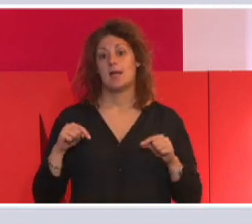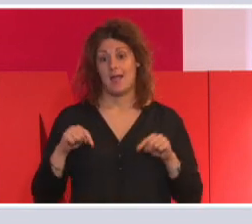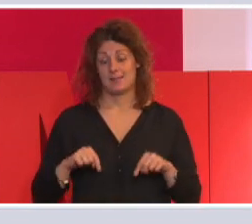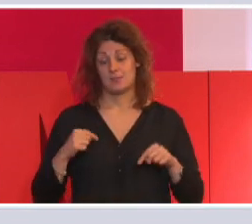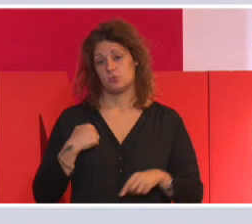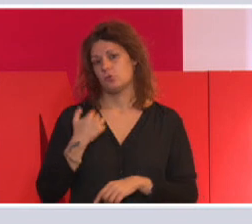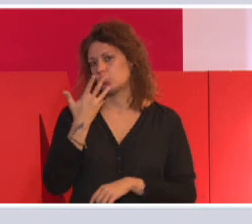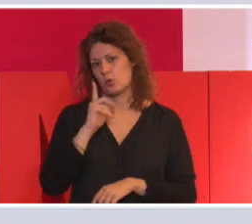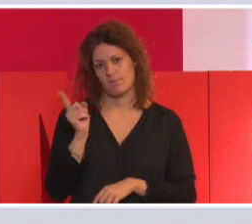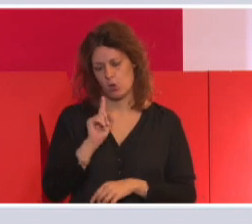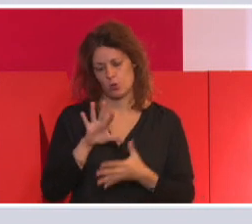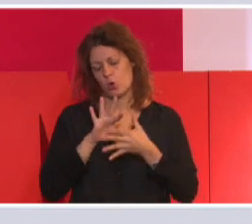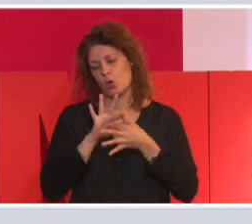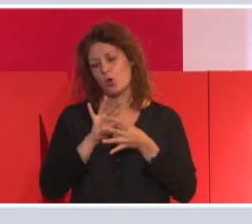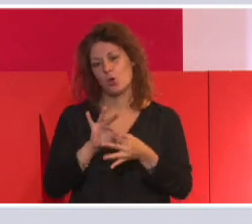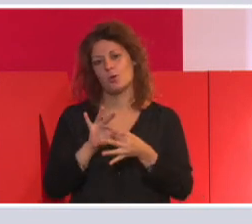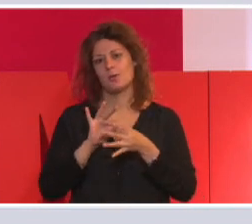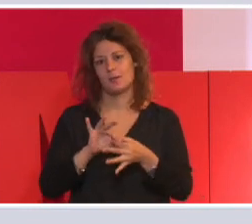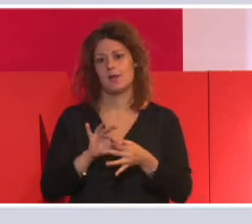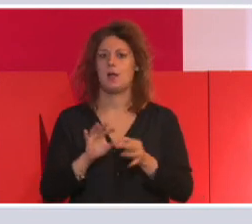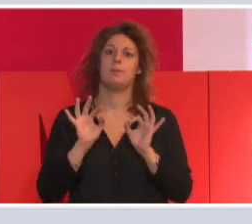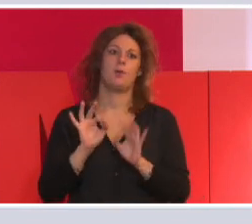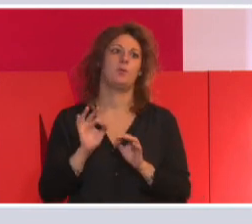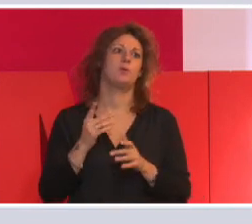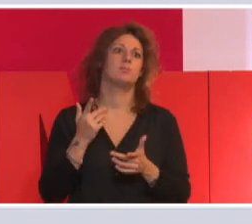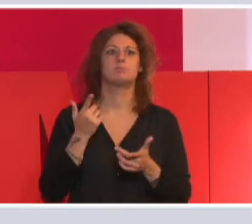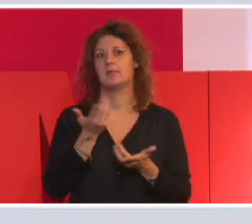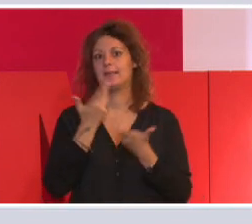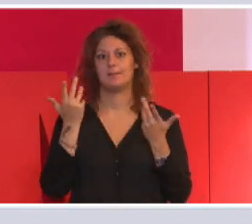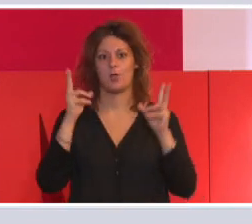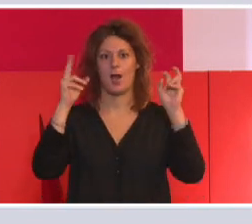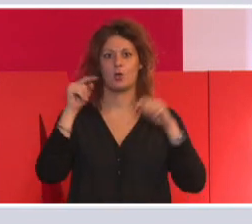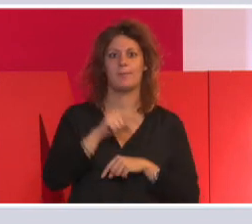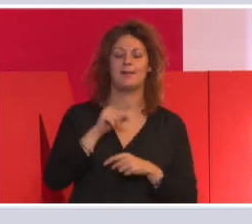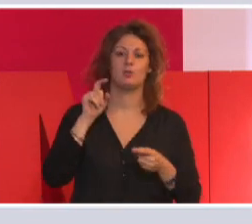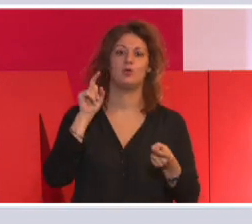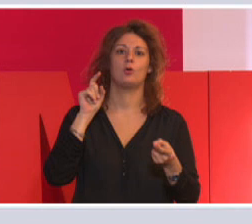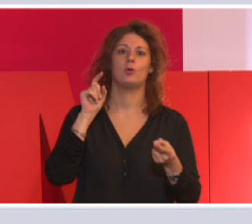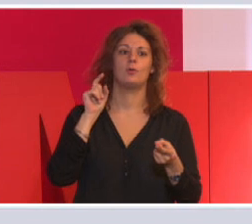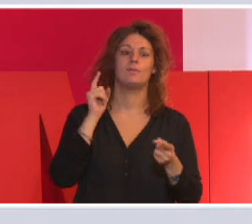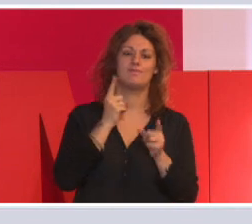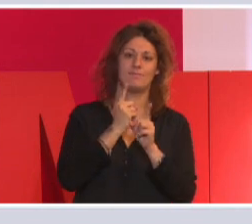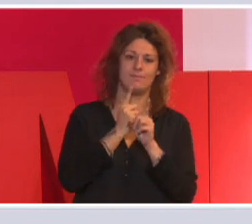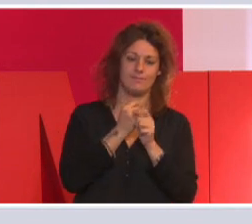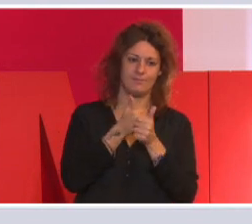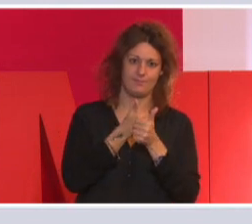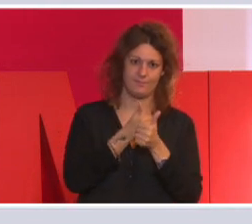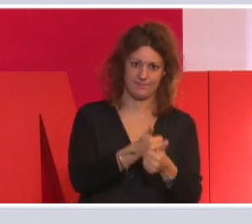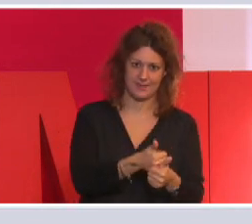tra un comportamento così complesso come può essere la fedeltà per esempio è un solo ed unico